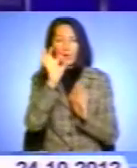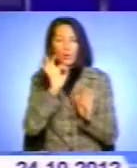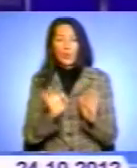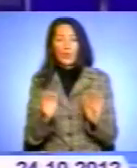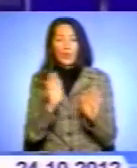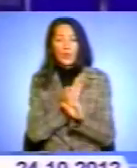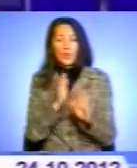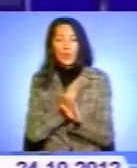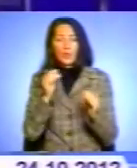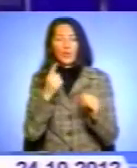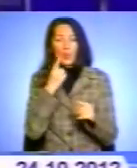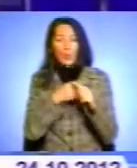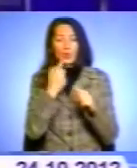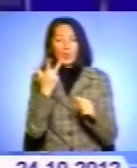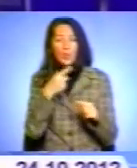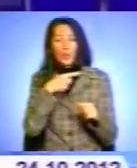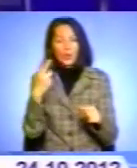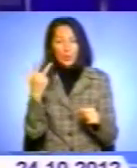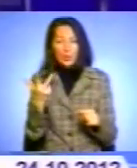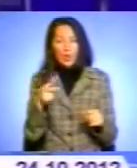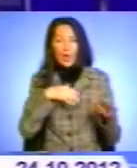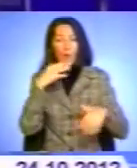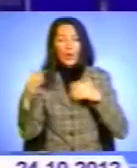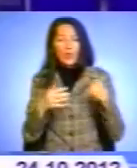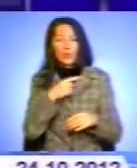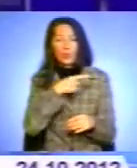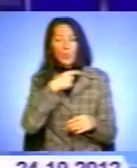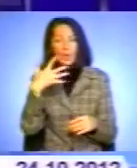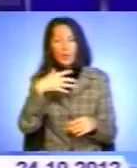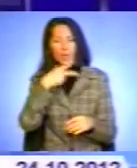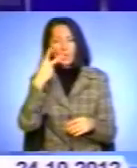мінус 3. Подекуди пориви вітру 15-20 метрів на секунду,